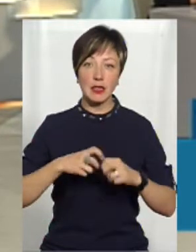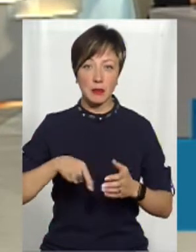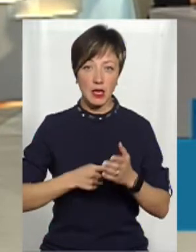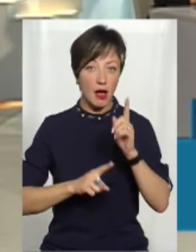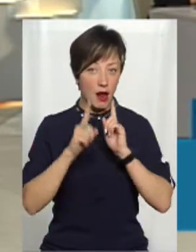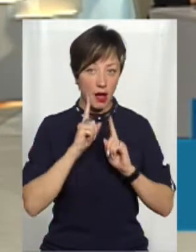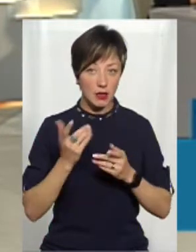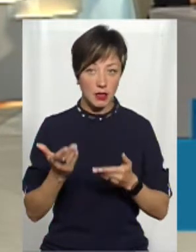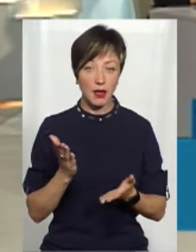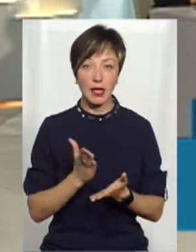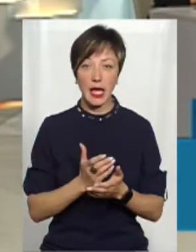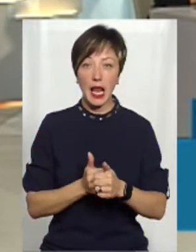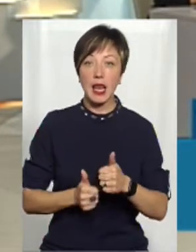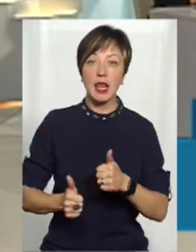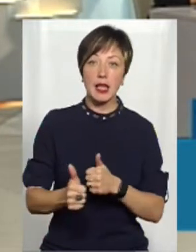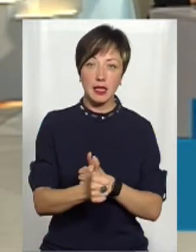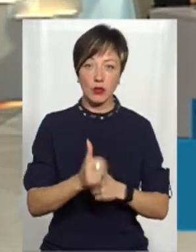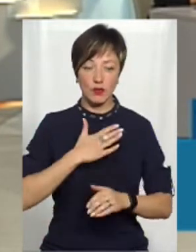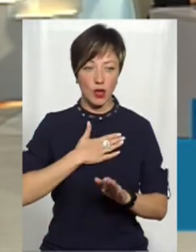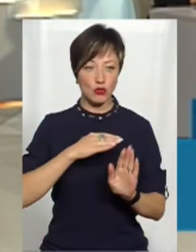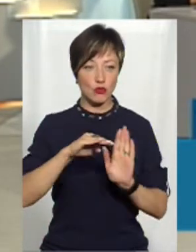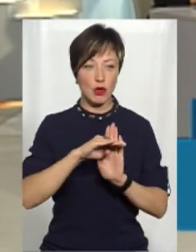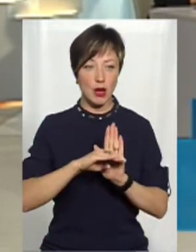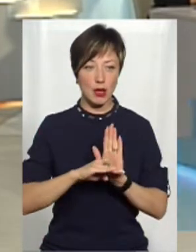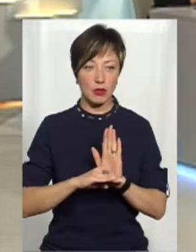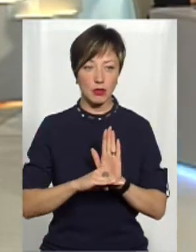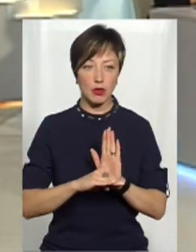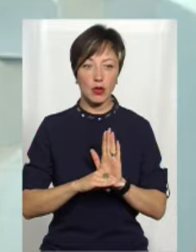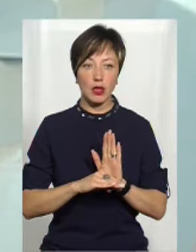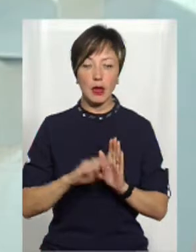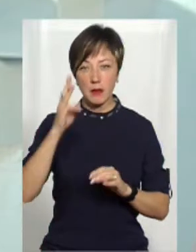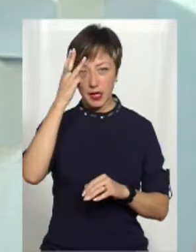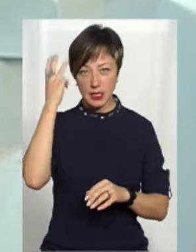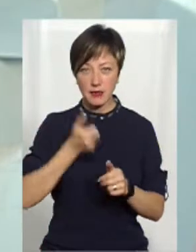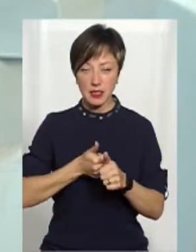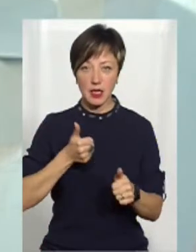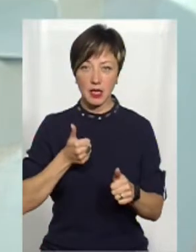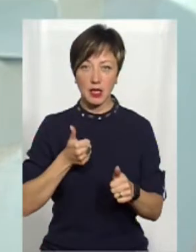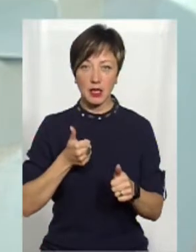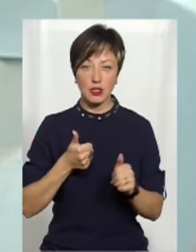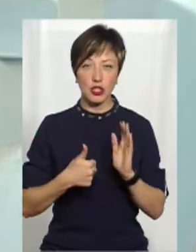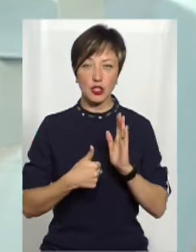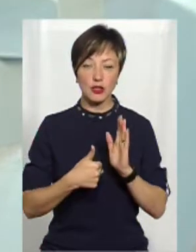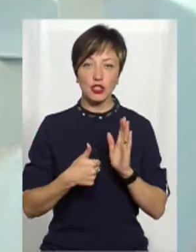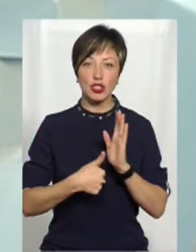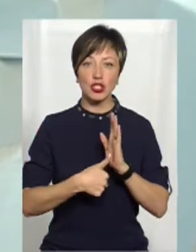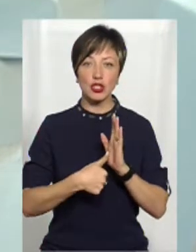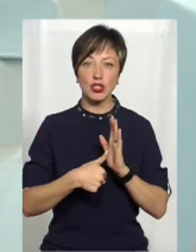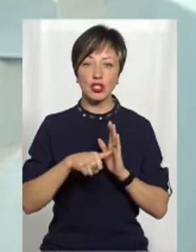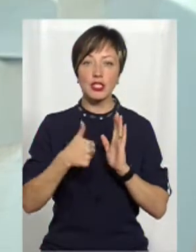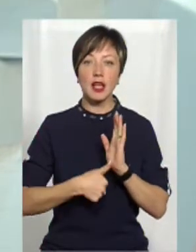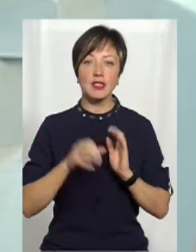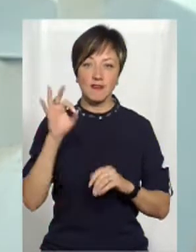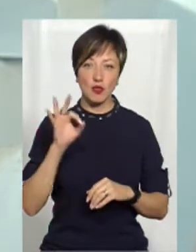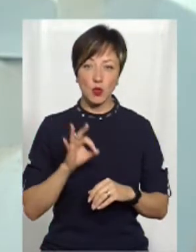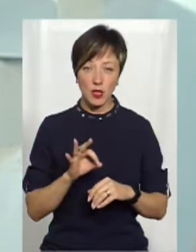міська рада, яка є лідером в нашому рейтингу, і від якої Хмельницький відстає там понад на більше ніж на